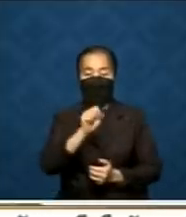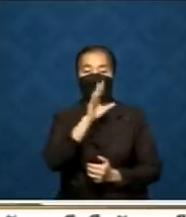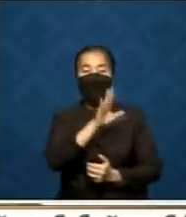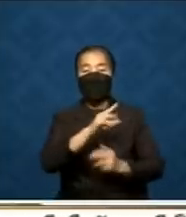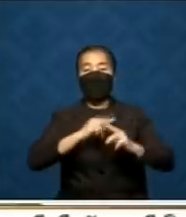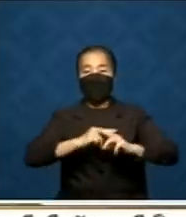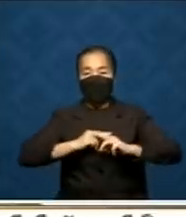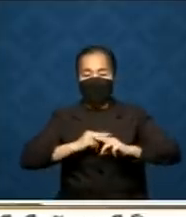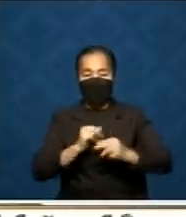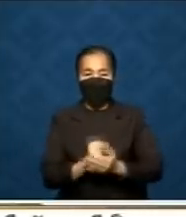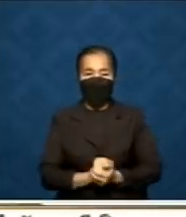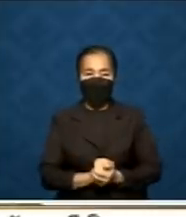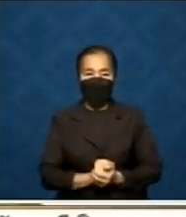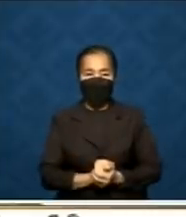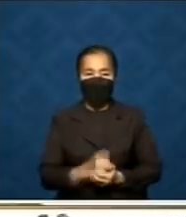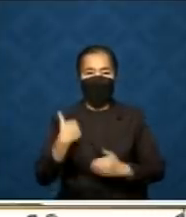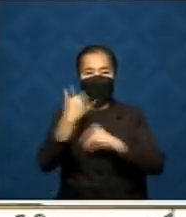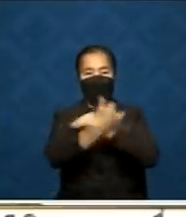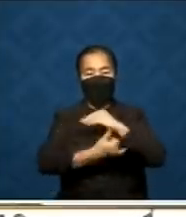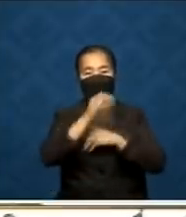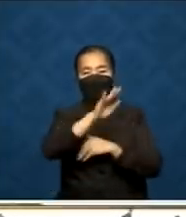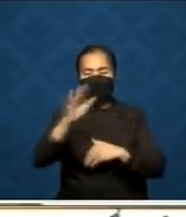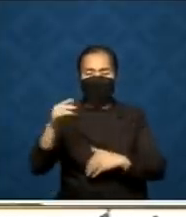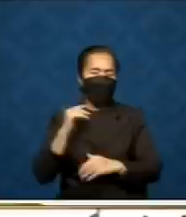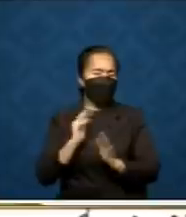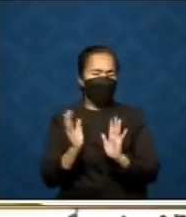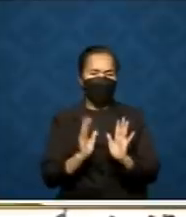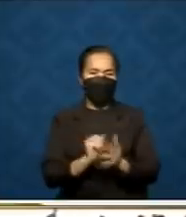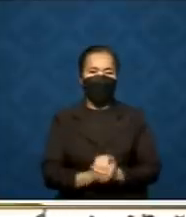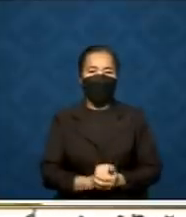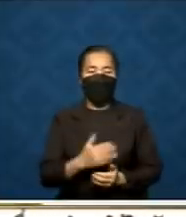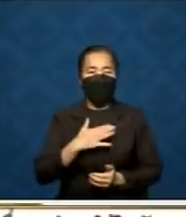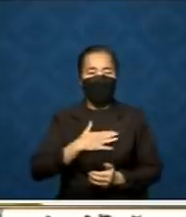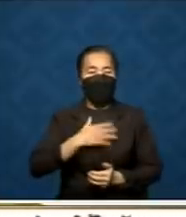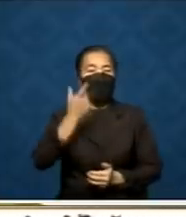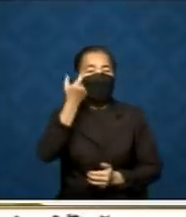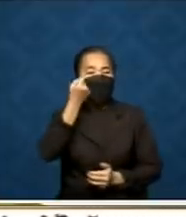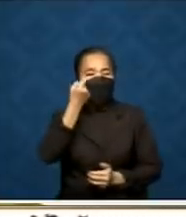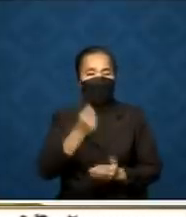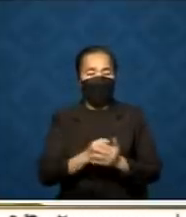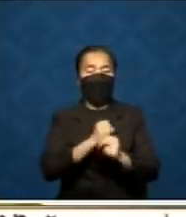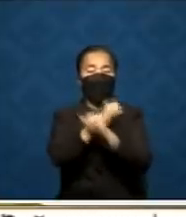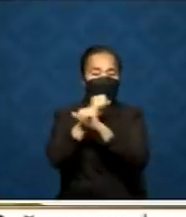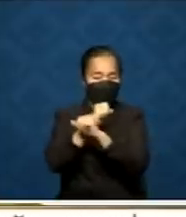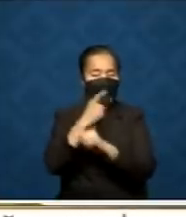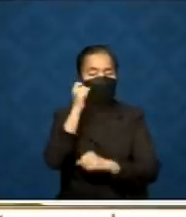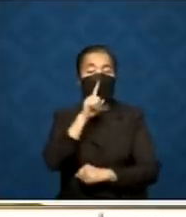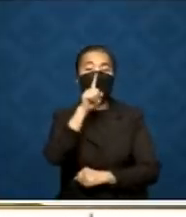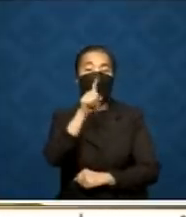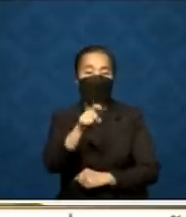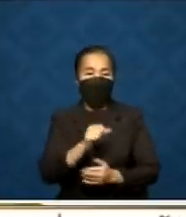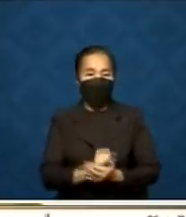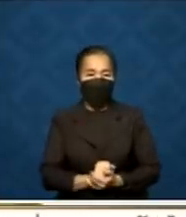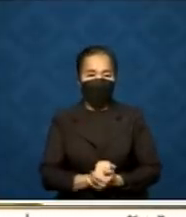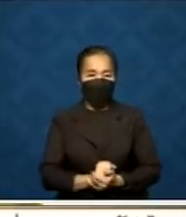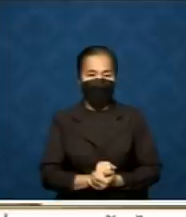มาแล้วถ้าบอกว่าพี่ประเทศที่ประเทศยาพิษจะต้องเขาสงสัยเห็นใจกันความสัมพันธ์ระหว่างประเทศผมถามกลับหน่อยนิด